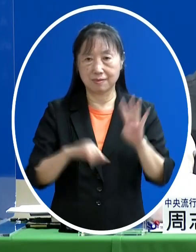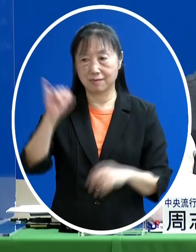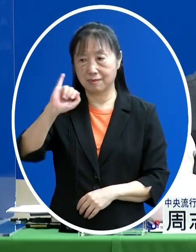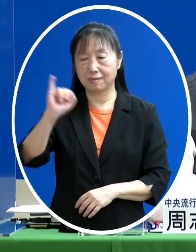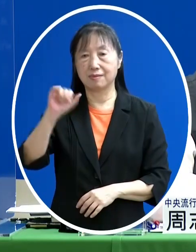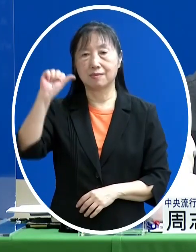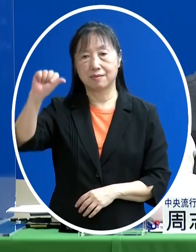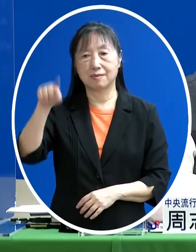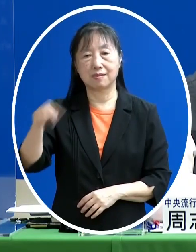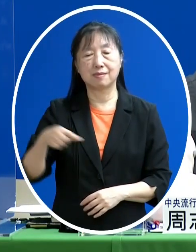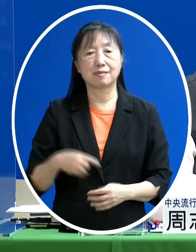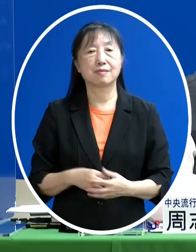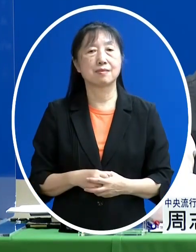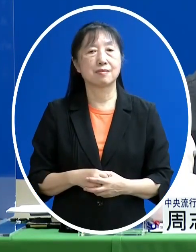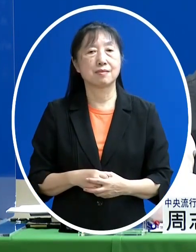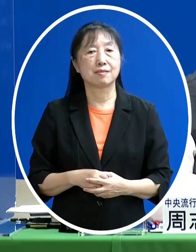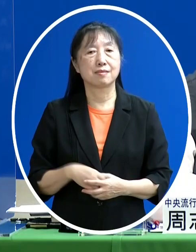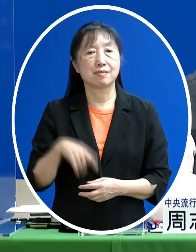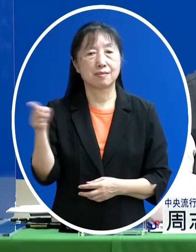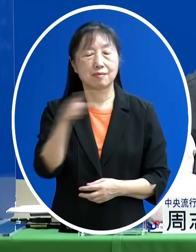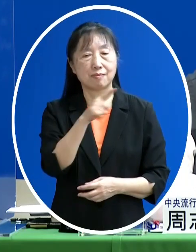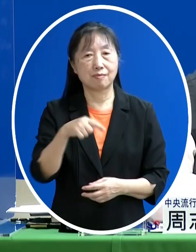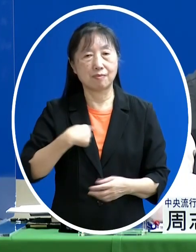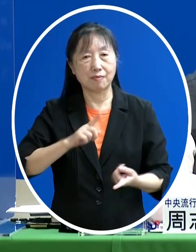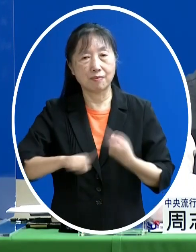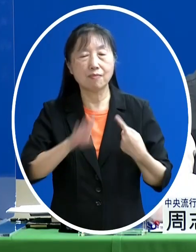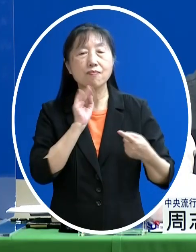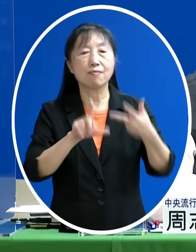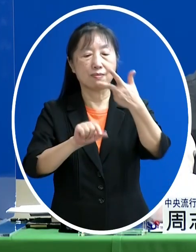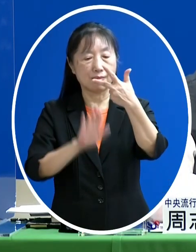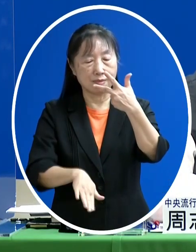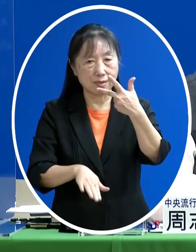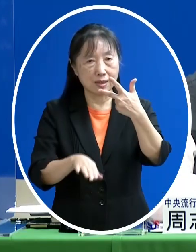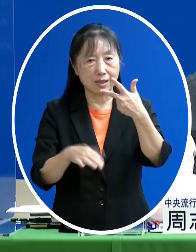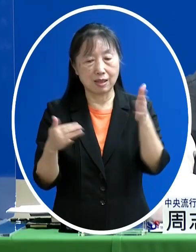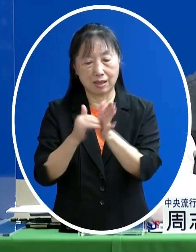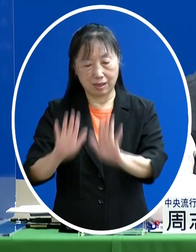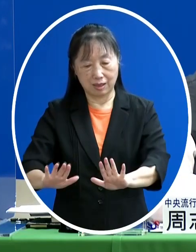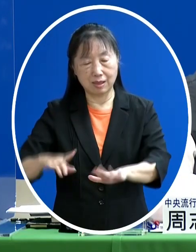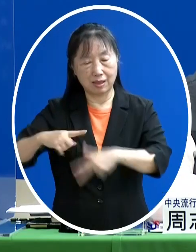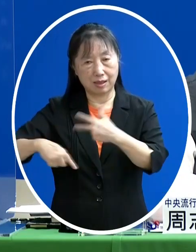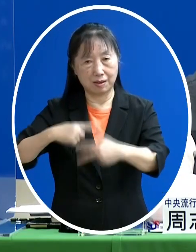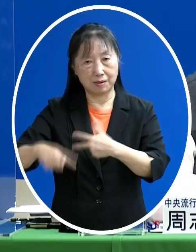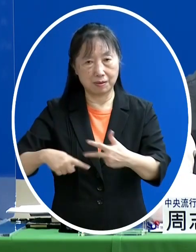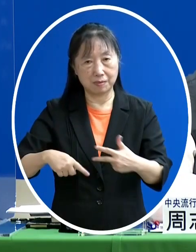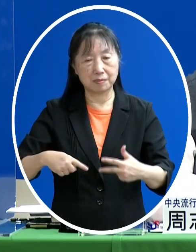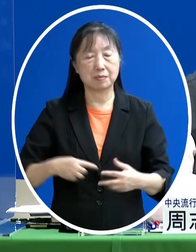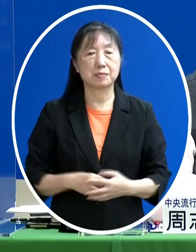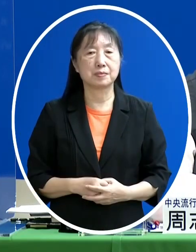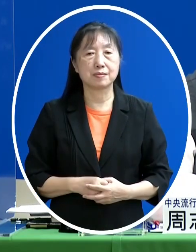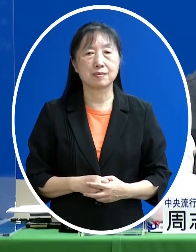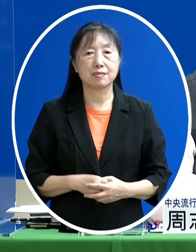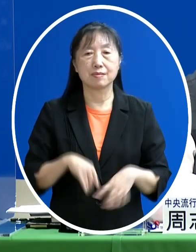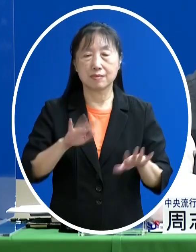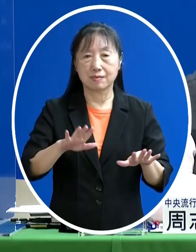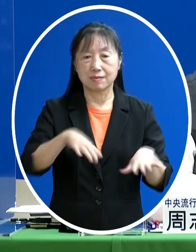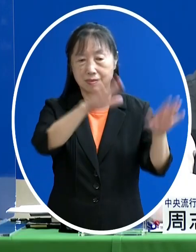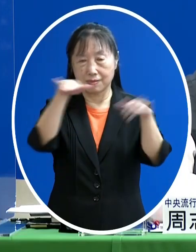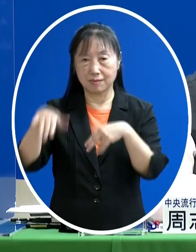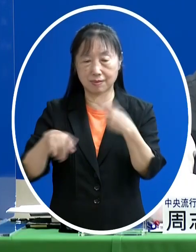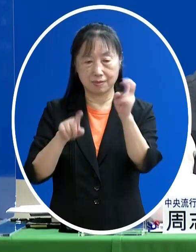性是5位。那他们的发病确诊日大概都在7月底到最近这一周哈。那目前就是说已经有框